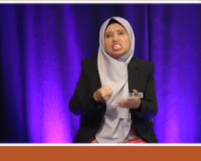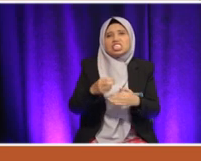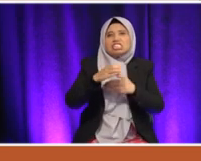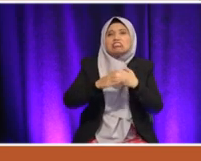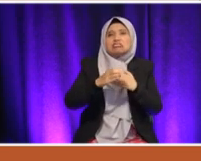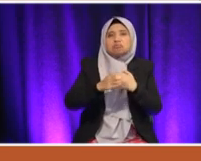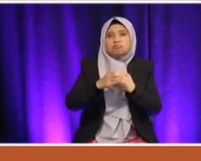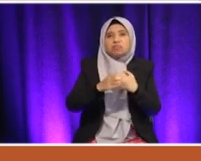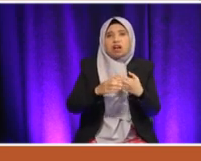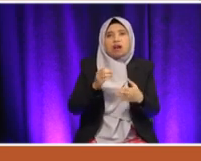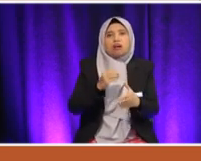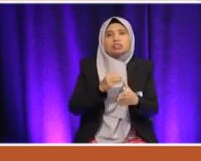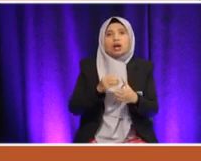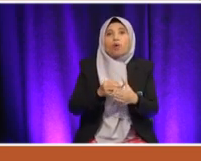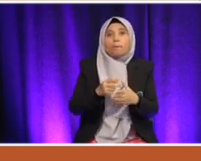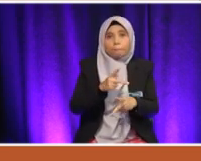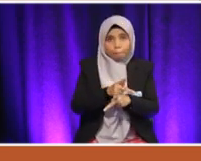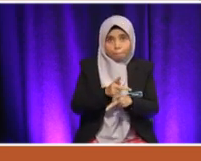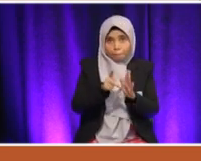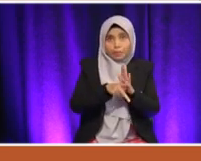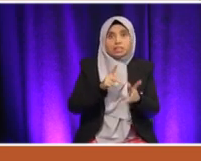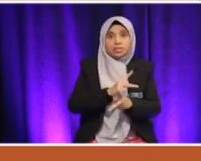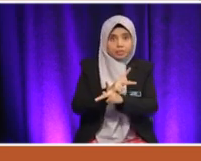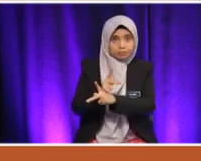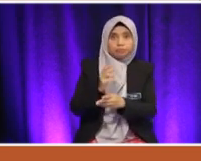ataupun penjaga itu sendiri